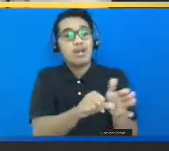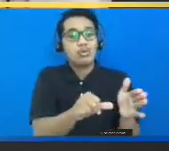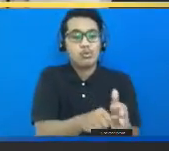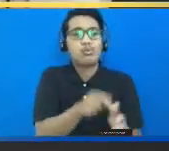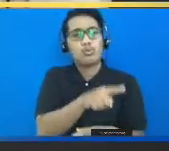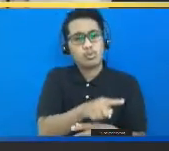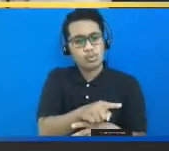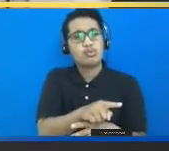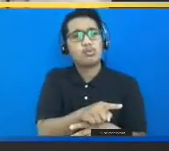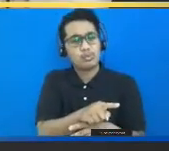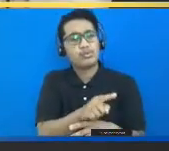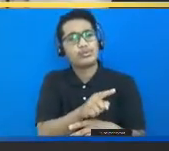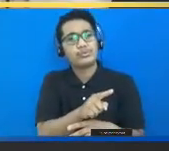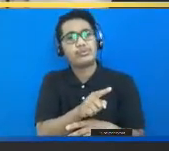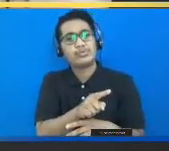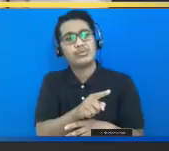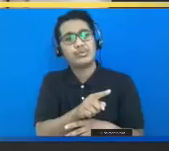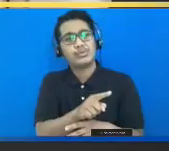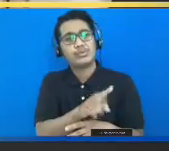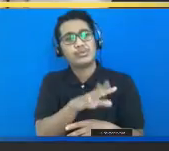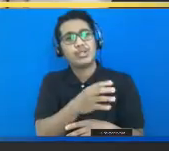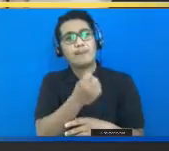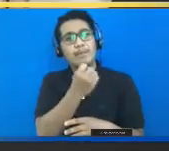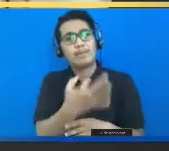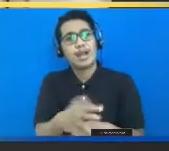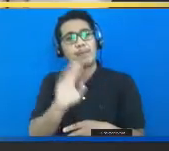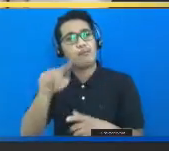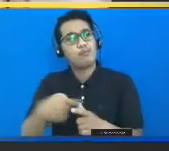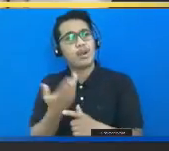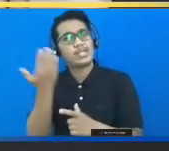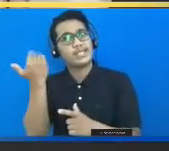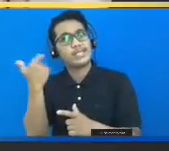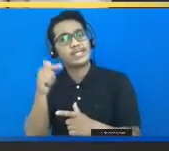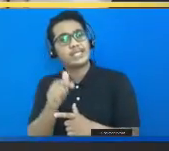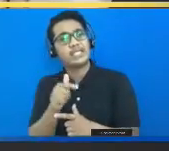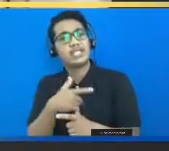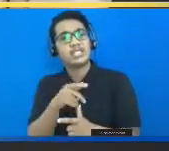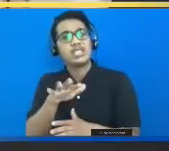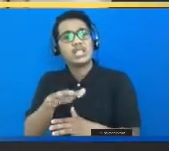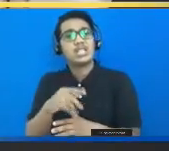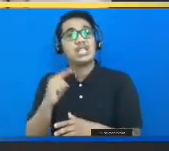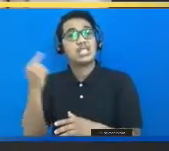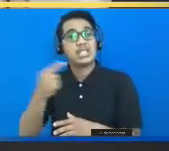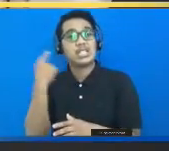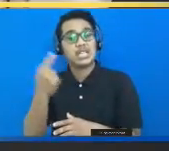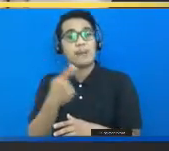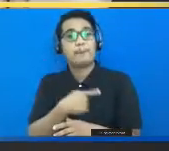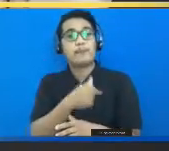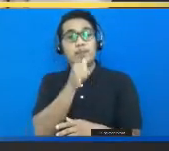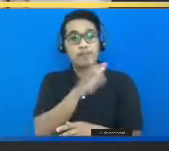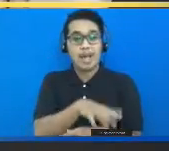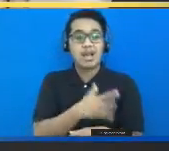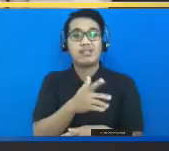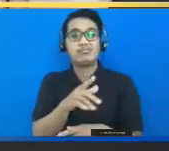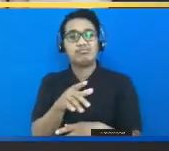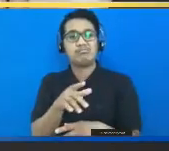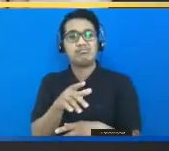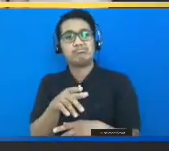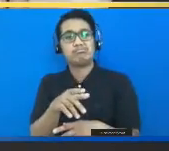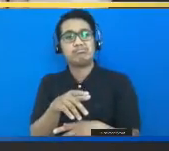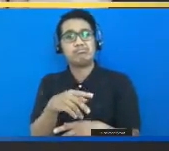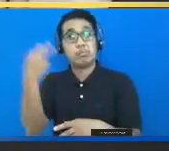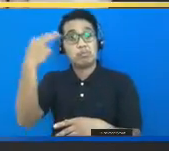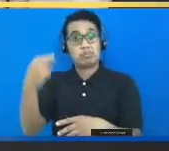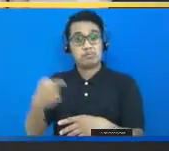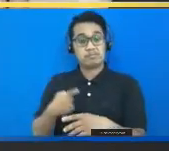apa Hai beberapa bulan ini malah hampir setiap Bang itu mendekati kami Apa karena